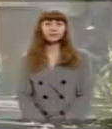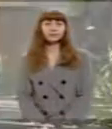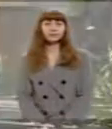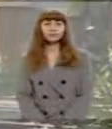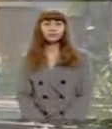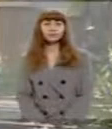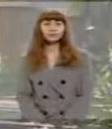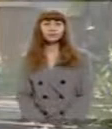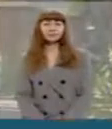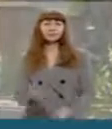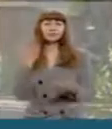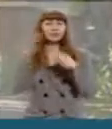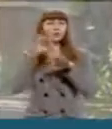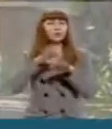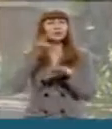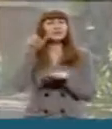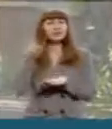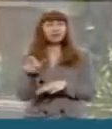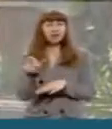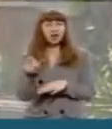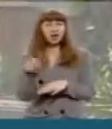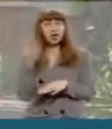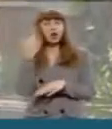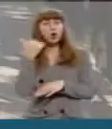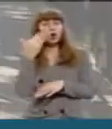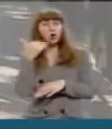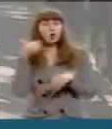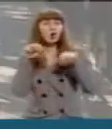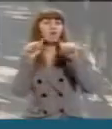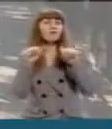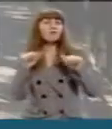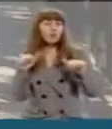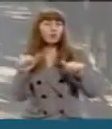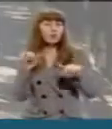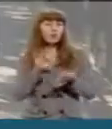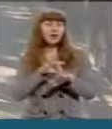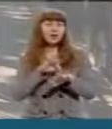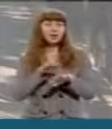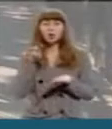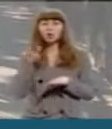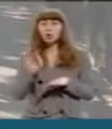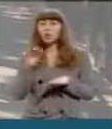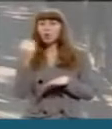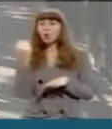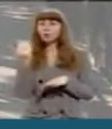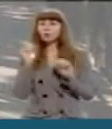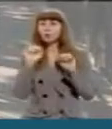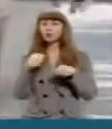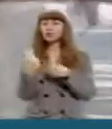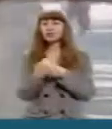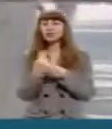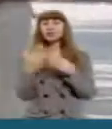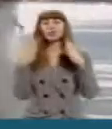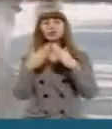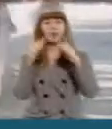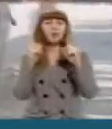Бүгінгі таңда Қостанай облысында вирус жұқтырғандар саны 400-ден асты. 3 адам өлімі тіркелген. Соңғы тәулікте өсім 2,16%